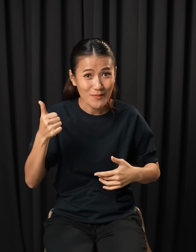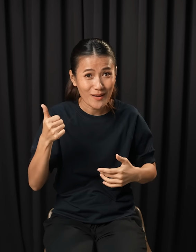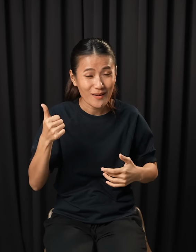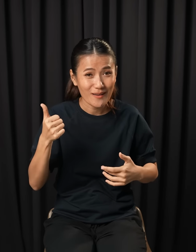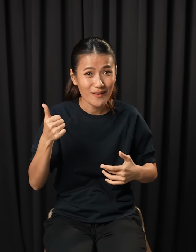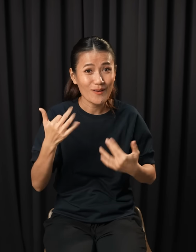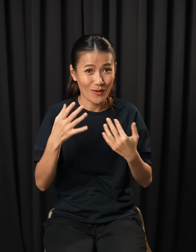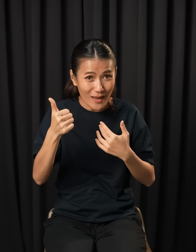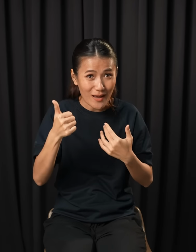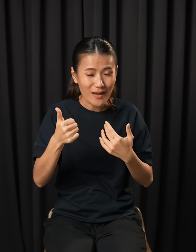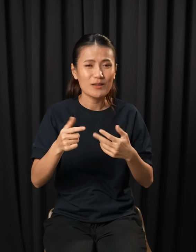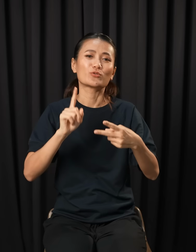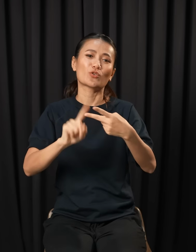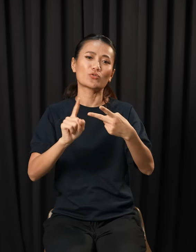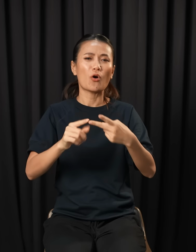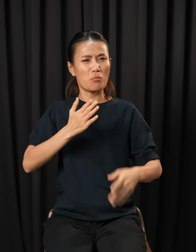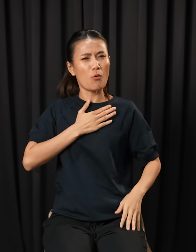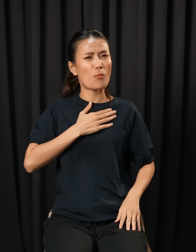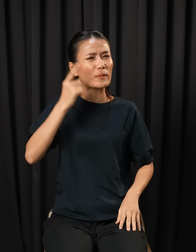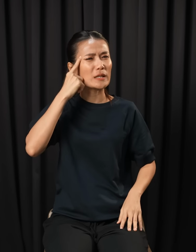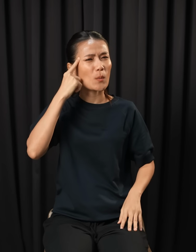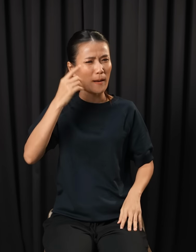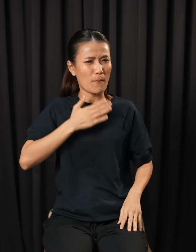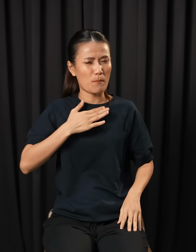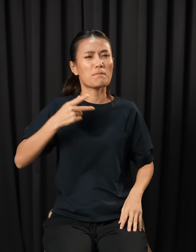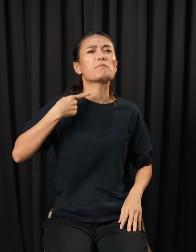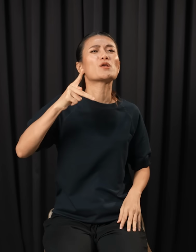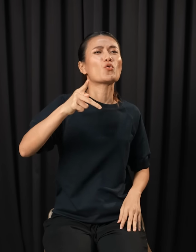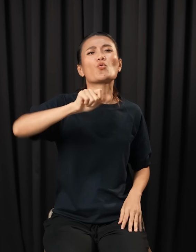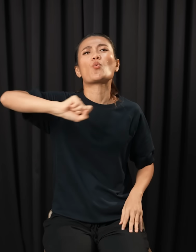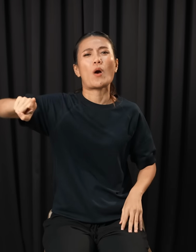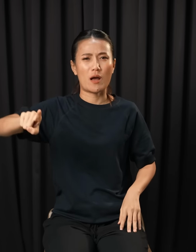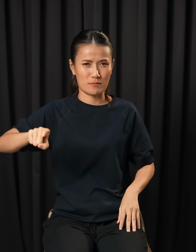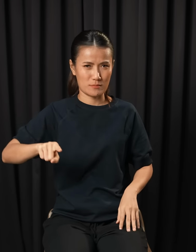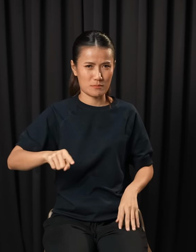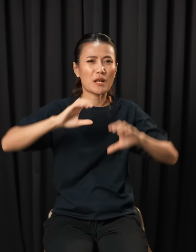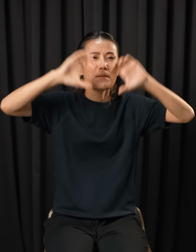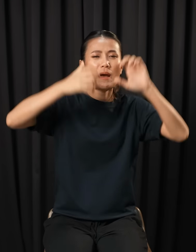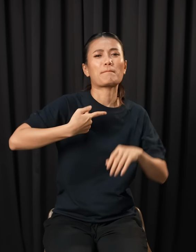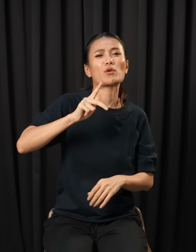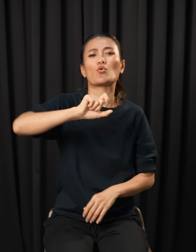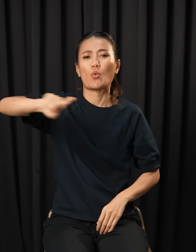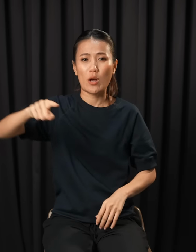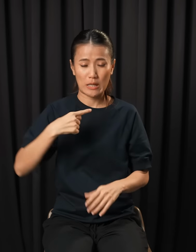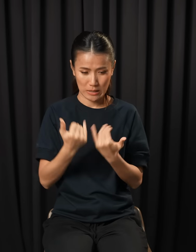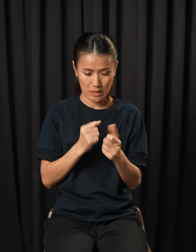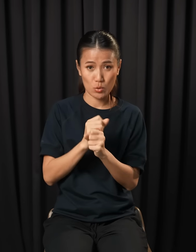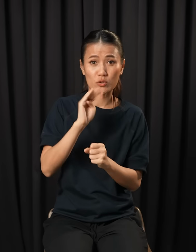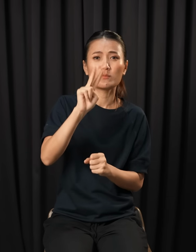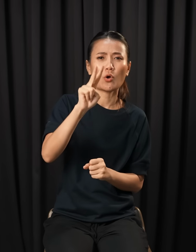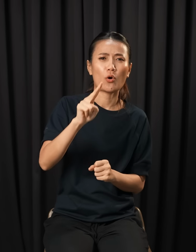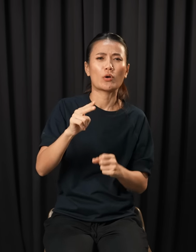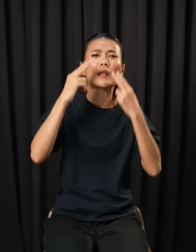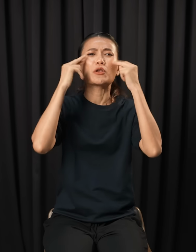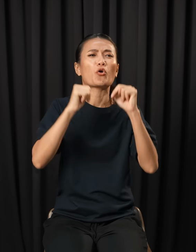สองขยัก สองขยักอันที่1คือประชาชนรอได้หรือเปล่า อันที่ 2เนี่ยผมก็คิดว่าผมจะมีประโยชน์มากกว่าในทำเนียบรัฐบาลมากกว่าสภา